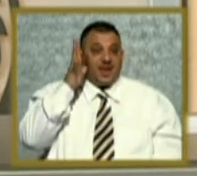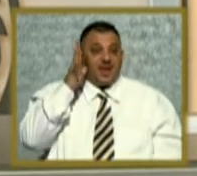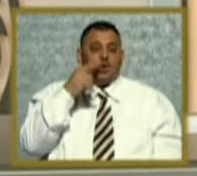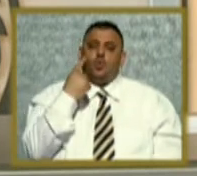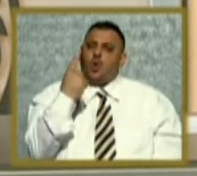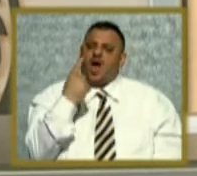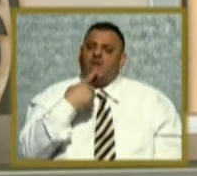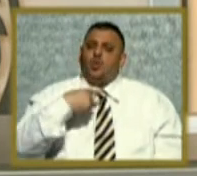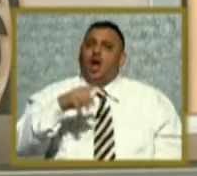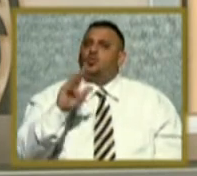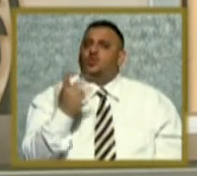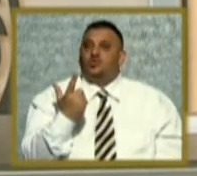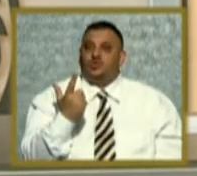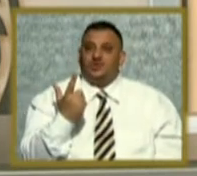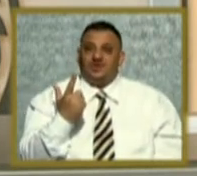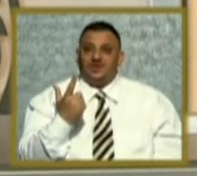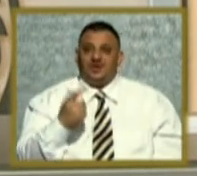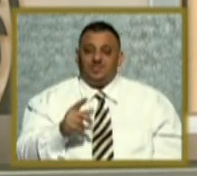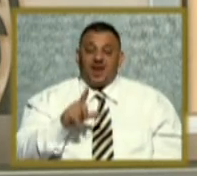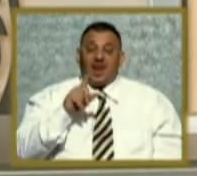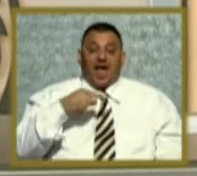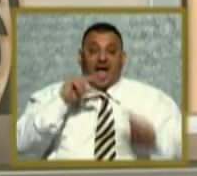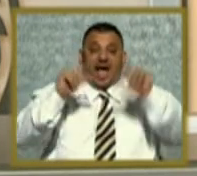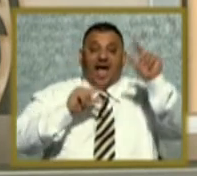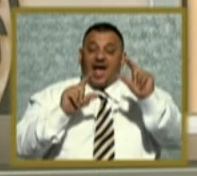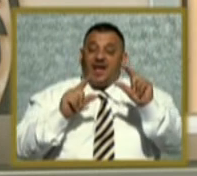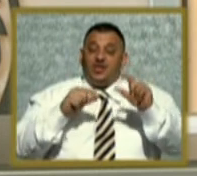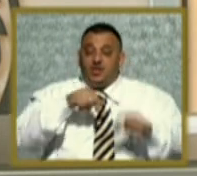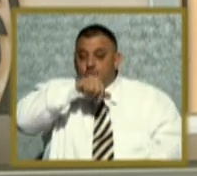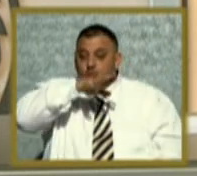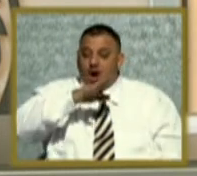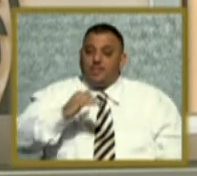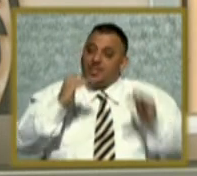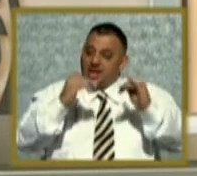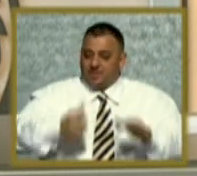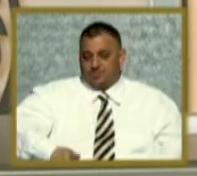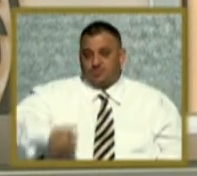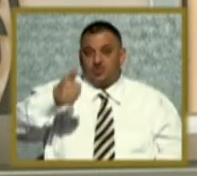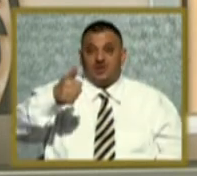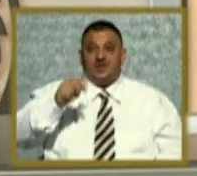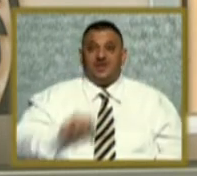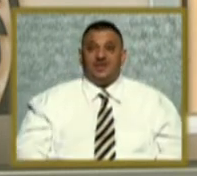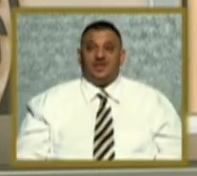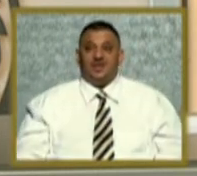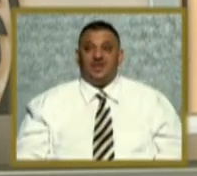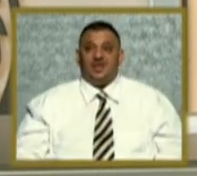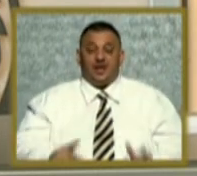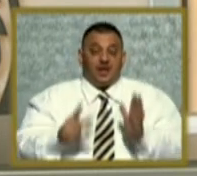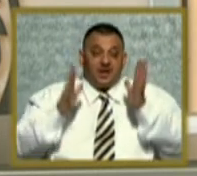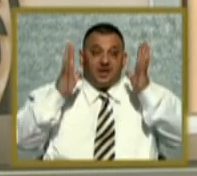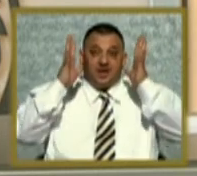على الدوام أو مرة واحد؟ أخي الفاضل، الحديث صحيح، الحديث ثابت عن النبي صلى الله عليه وسلم، وهو قوله من